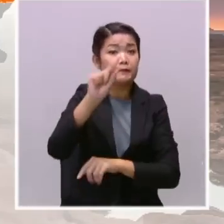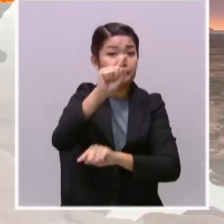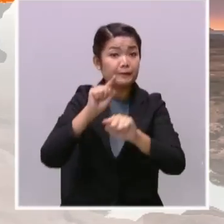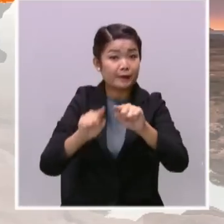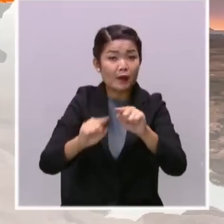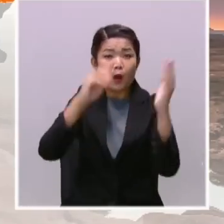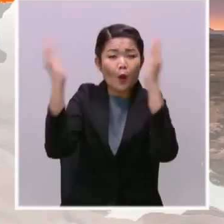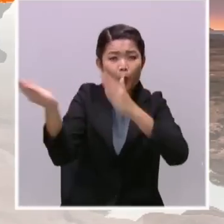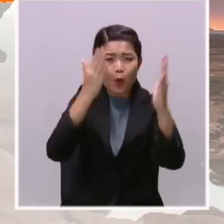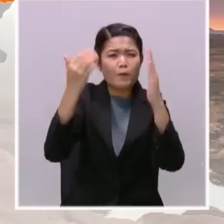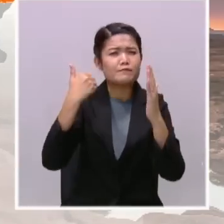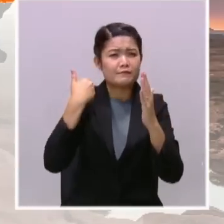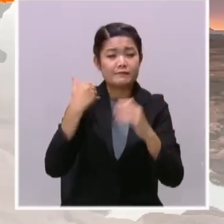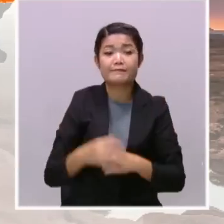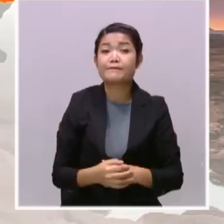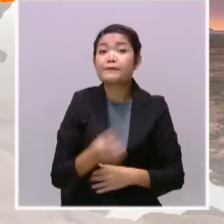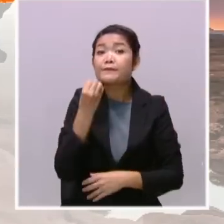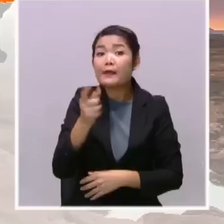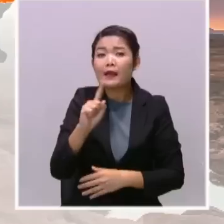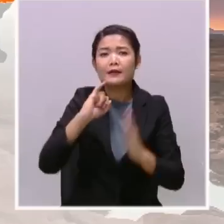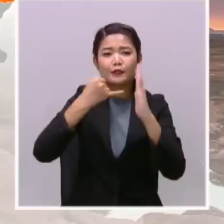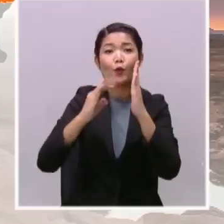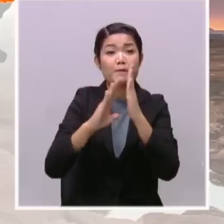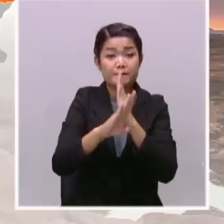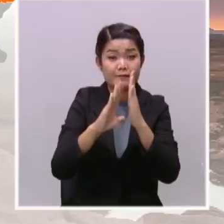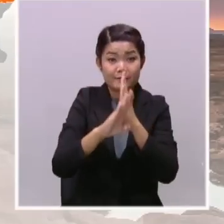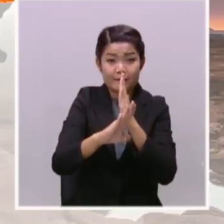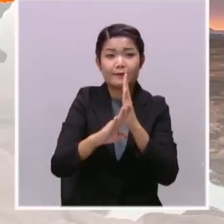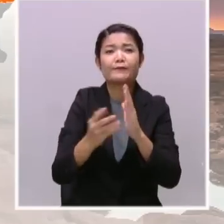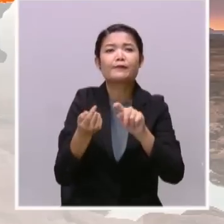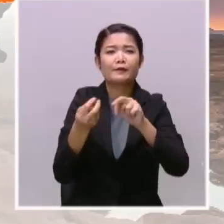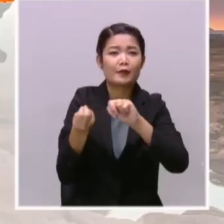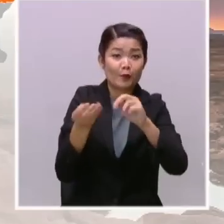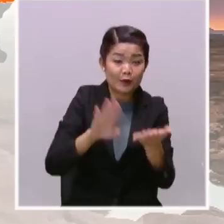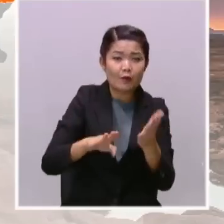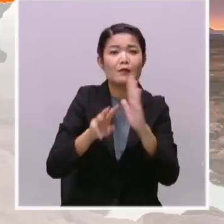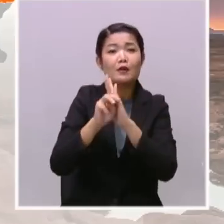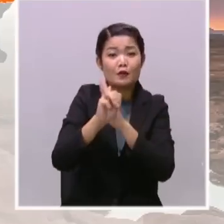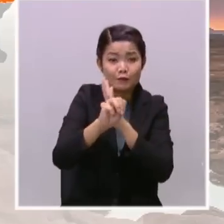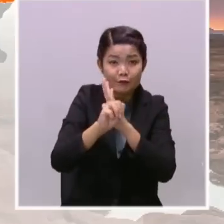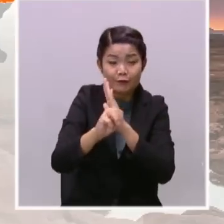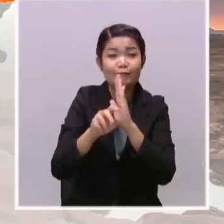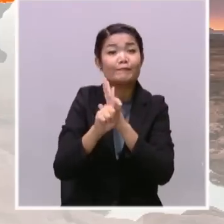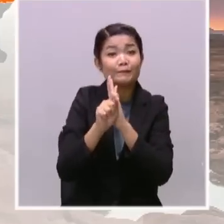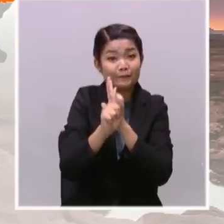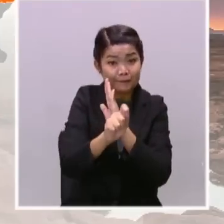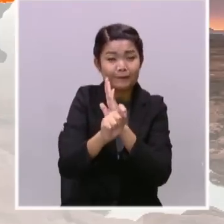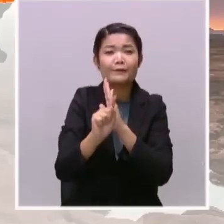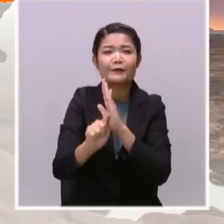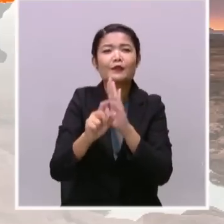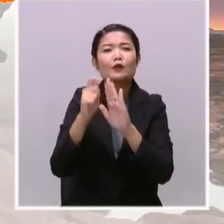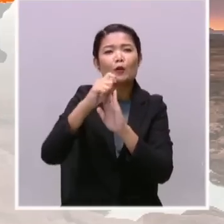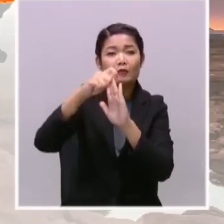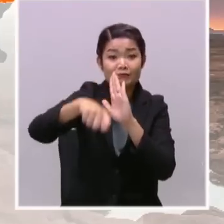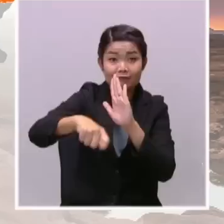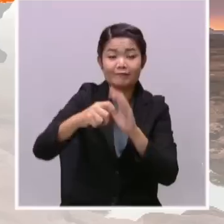ที่ลมกระโชคแงบางแห่งส่นมากบยเวณจัหวัดบึงการนครพนม มุกดาหารอำนาจเจริญ นคร